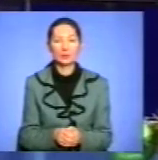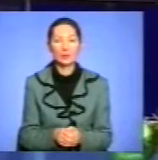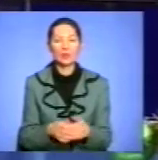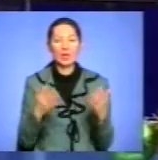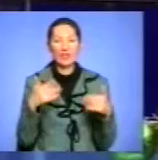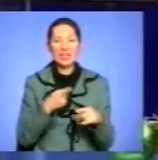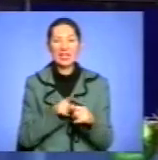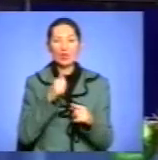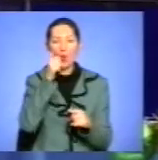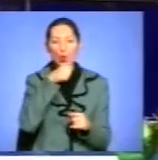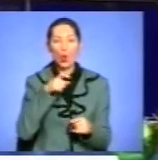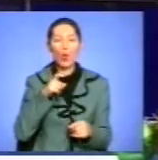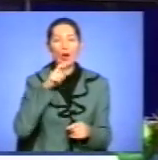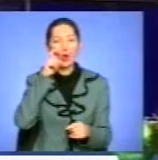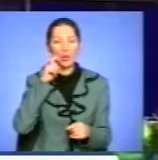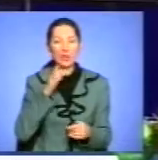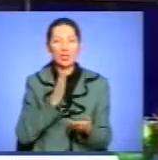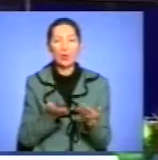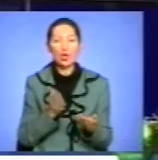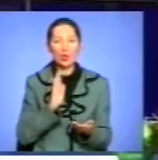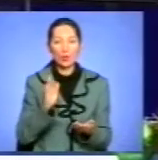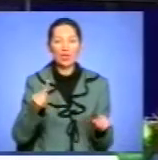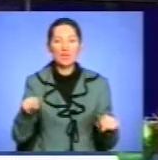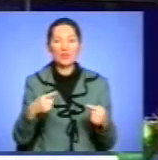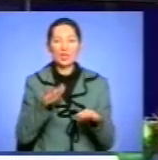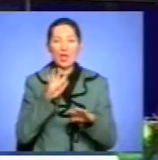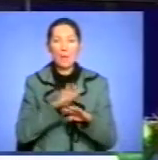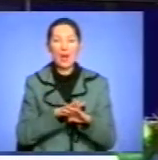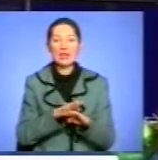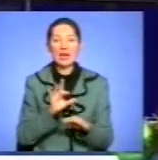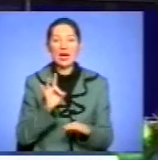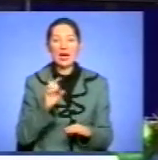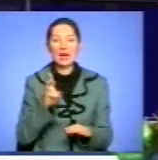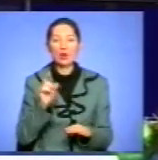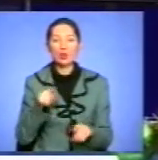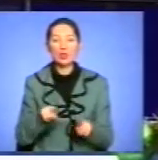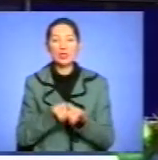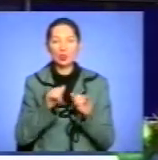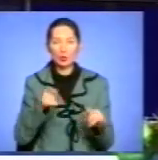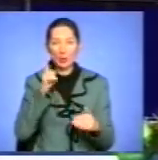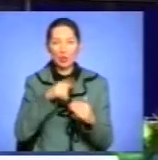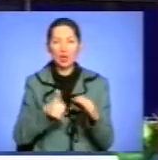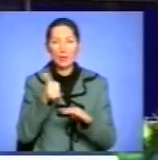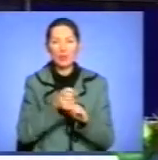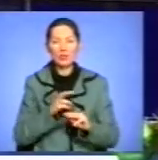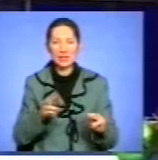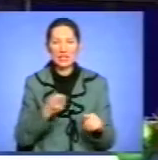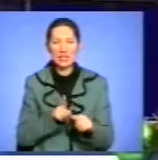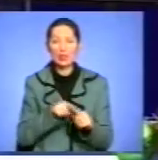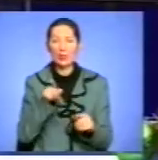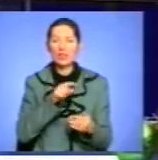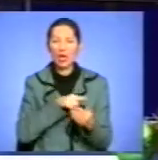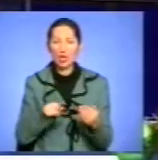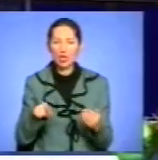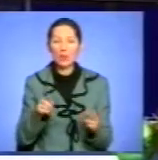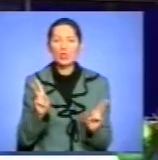Вже цього року в Україні може бути створений банк реконструкції та розвитку, переконаний прем'єр-міністр. На цьому він наголосив під час